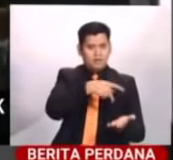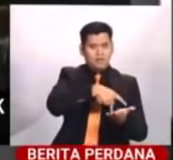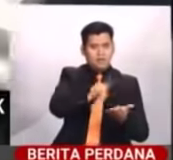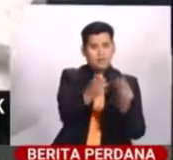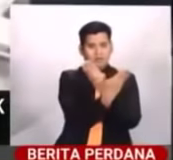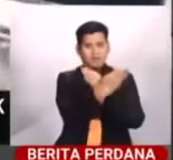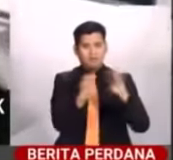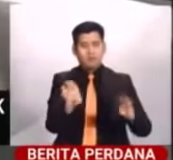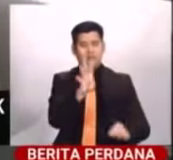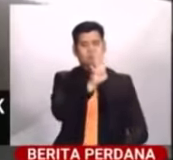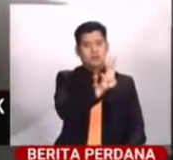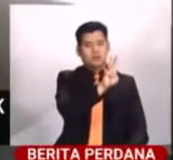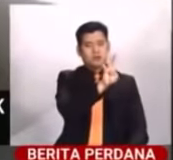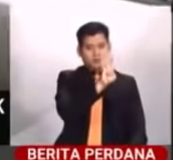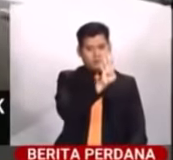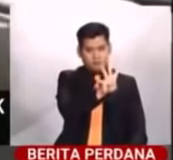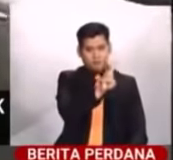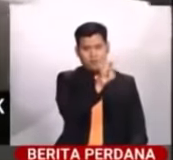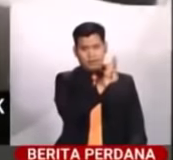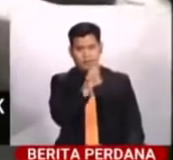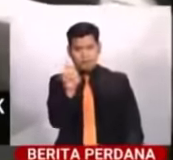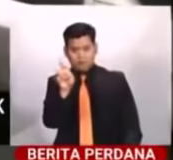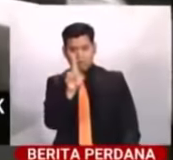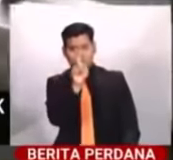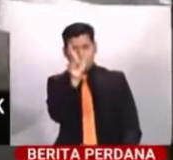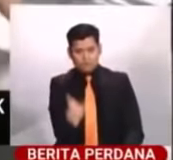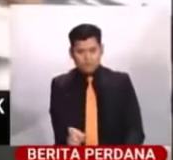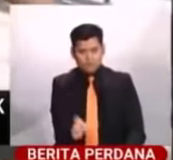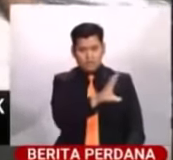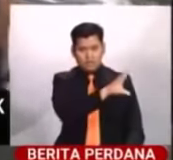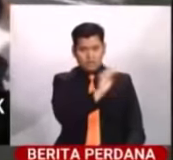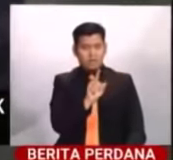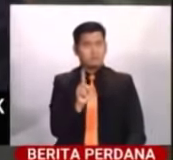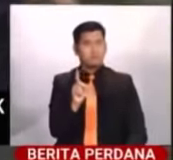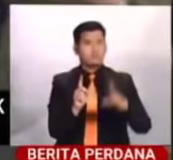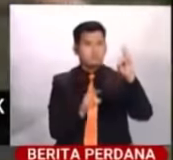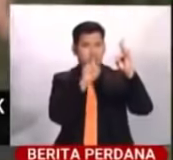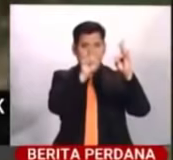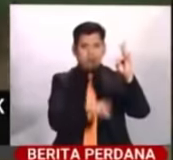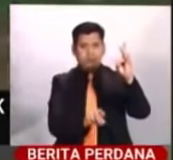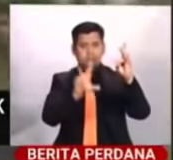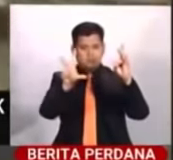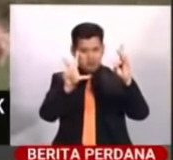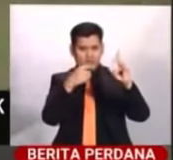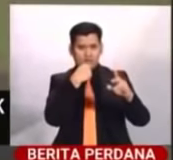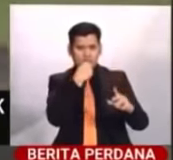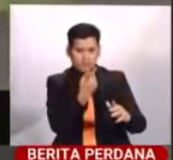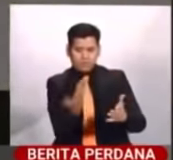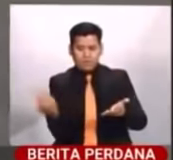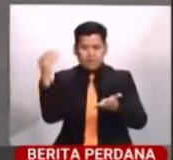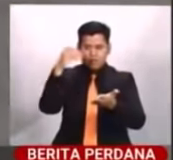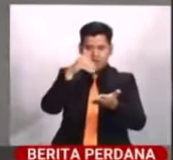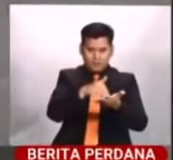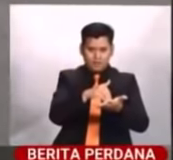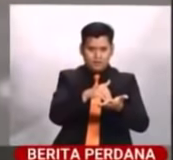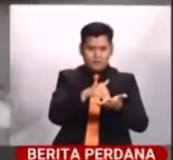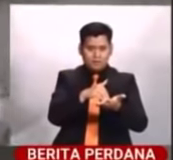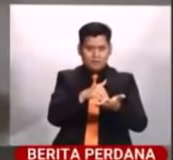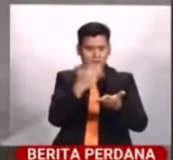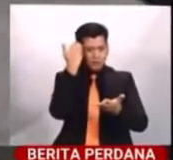RM4,000 seorang dengan seorang penjamin dan menetapkan 17 Mac depan sebagai tarikh sebutan semula kes. Kedua-dua